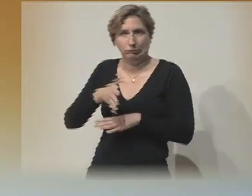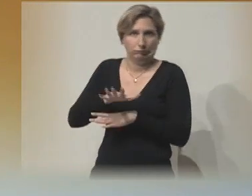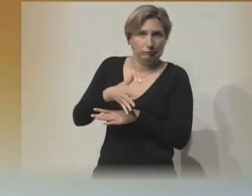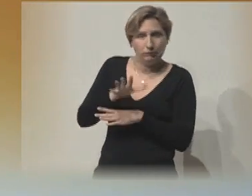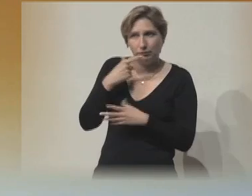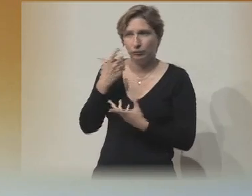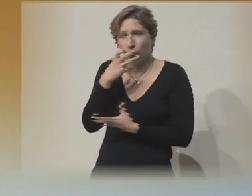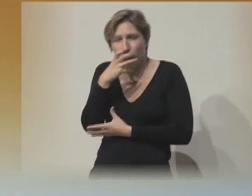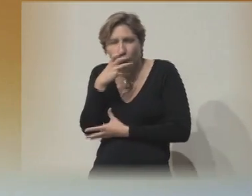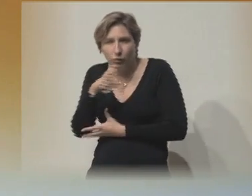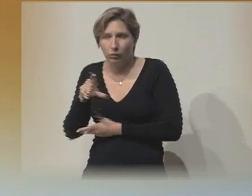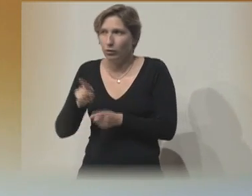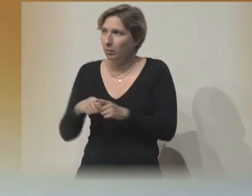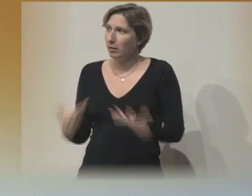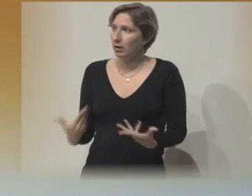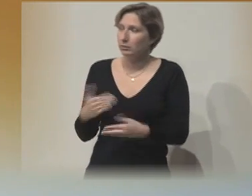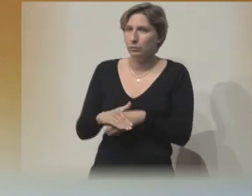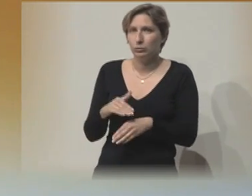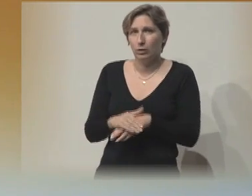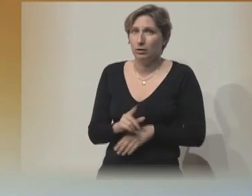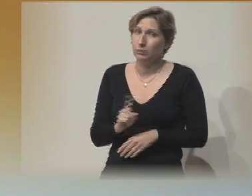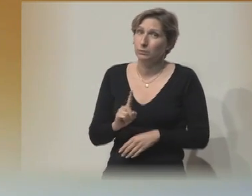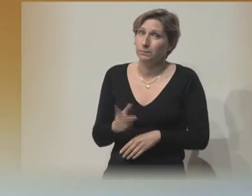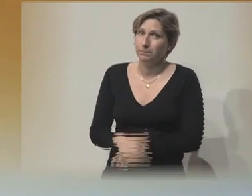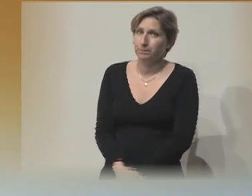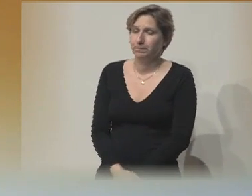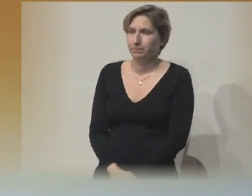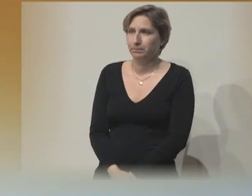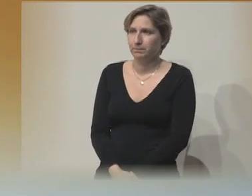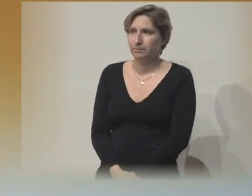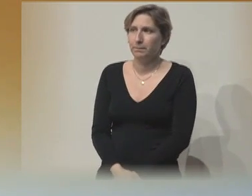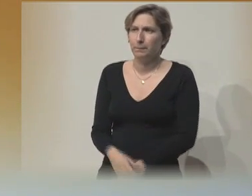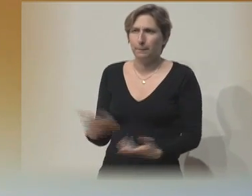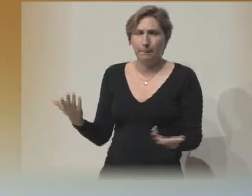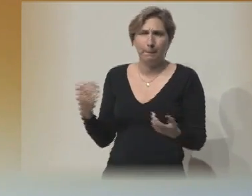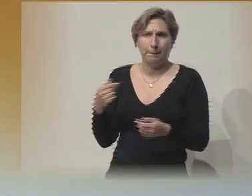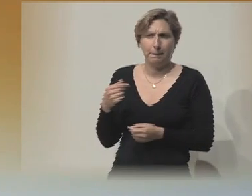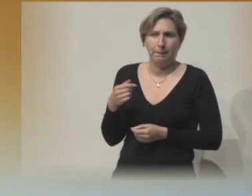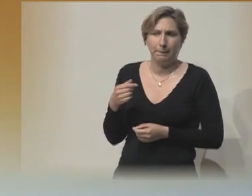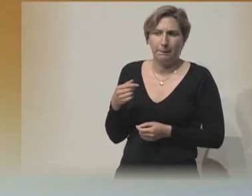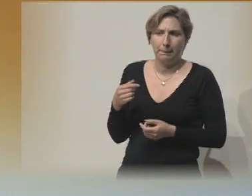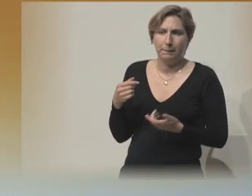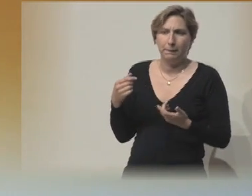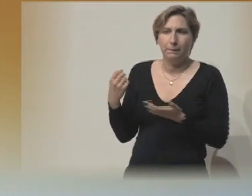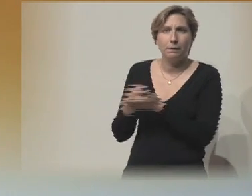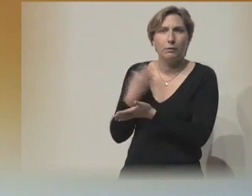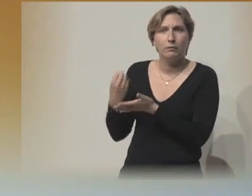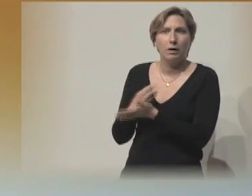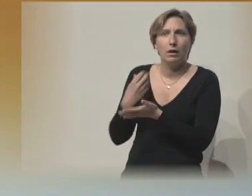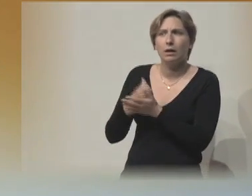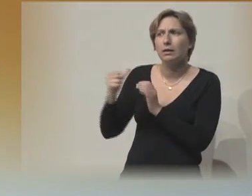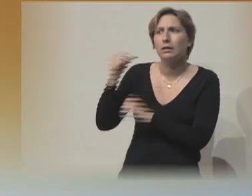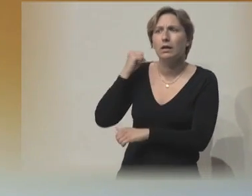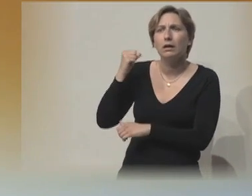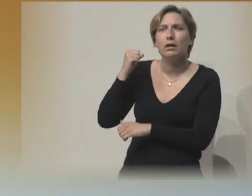aussi chaleureuses que ce que nous vivons ensemble. Il me semble que c'est bien, après les nouvelles de la journée